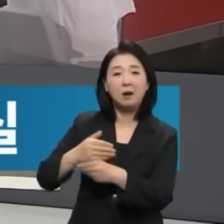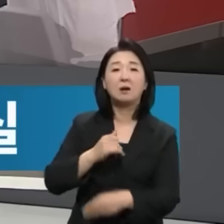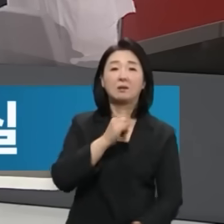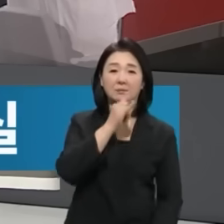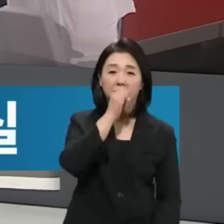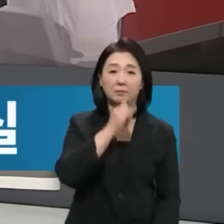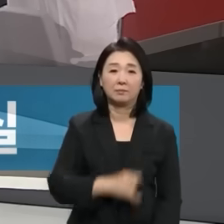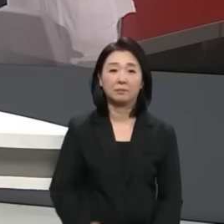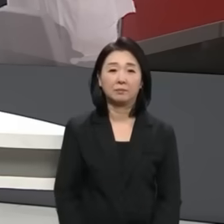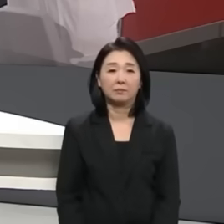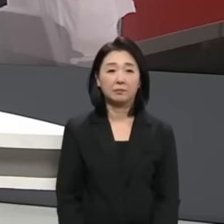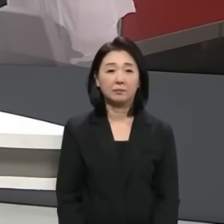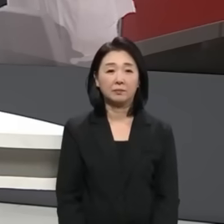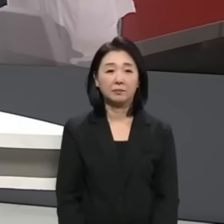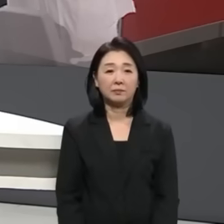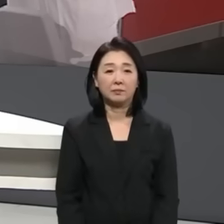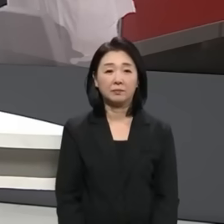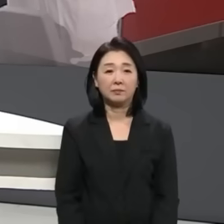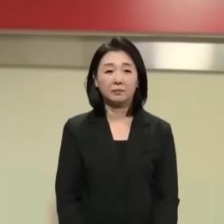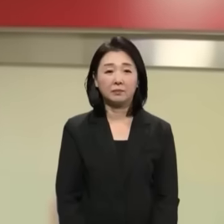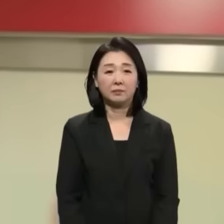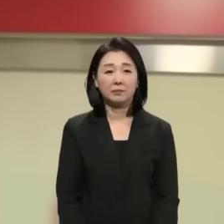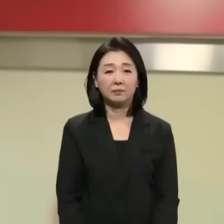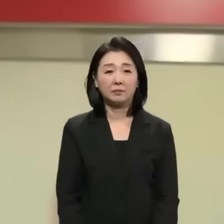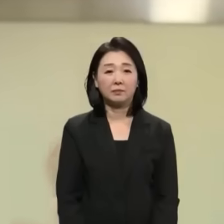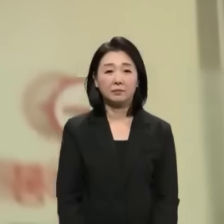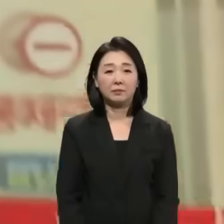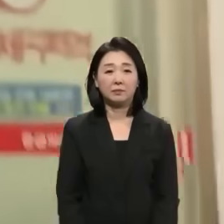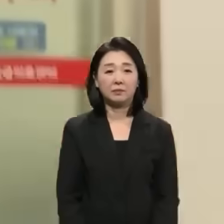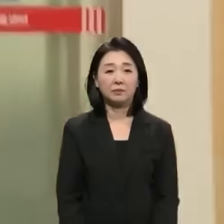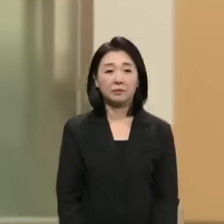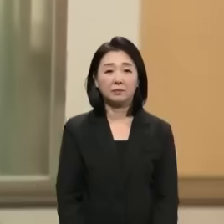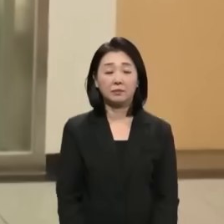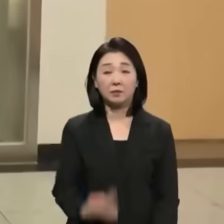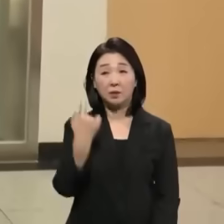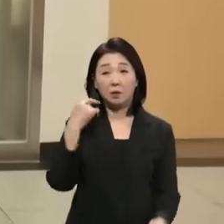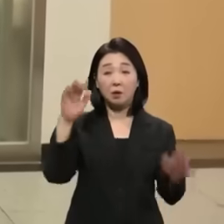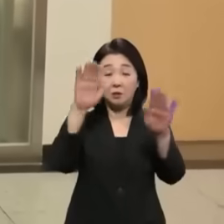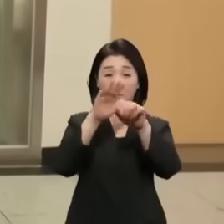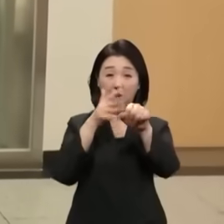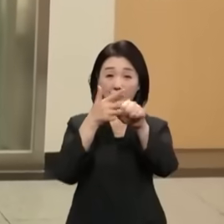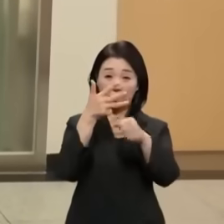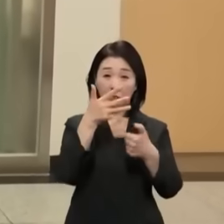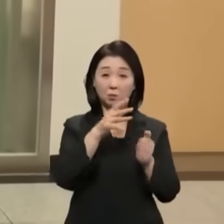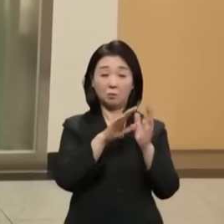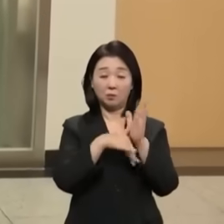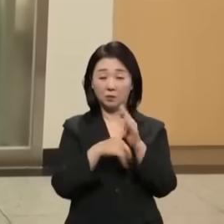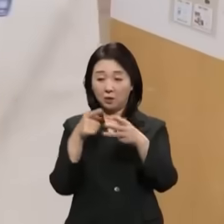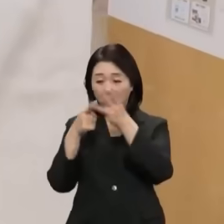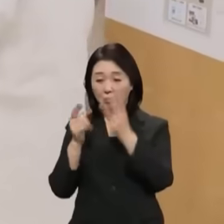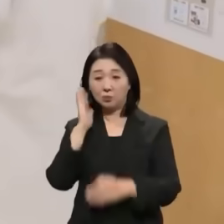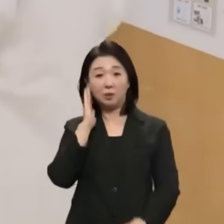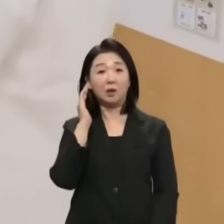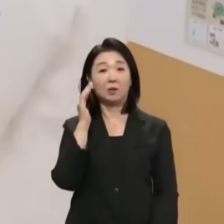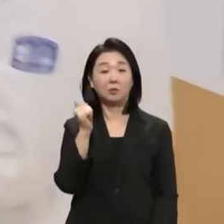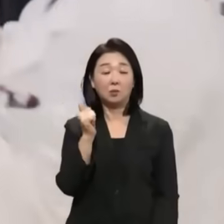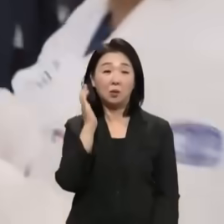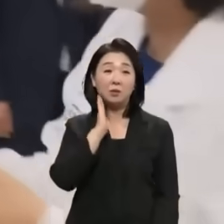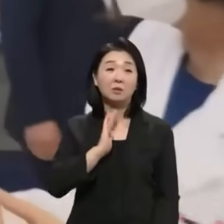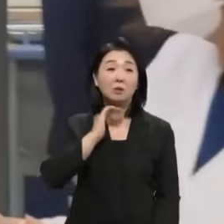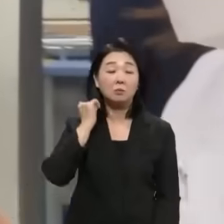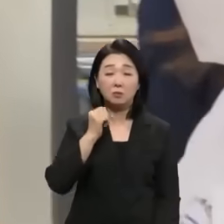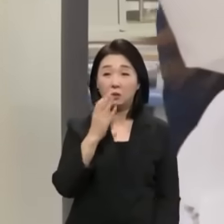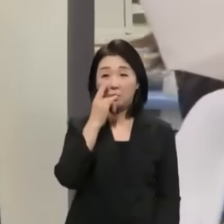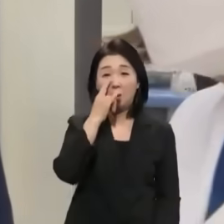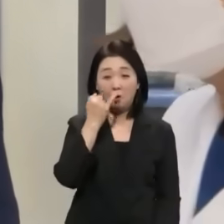속출하고 있습니다 이재승 기자입니다 어젯 밤 8시 50분 윤성열 대통령이 의정부 성보병원